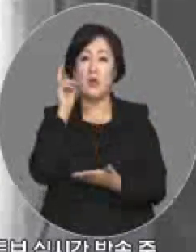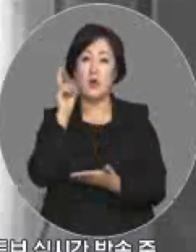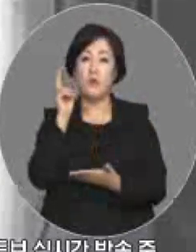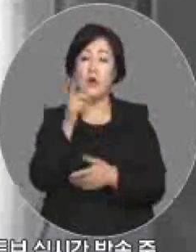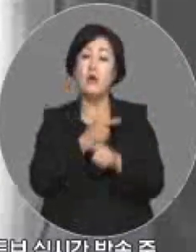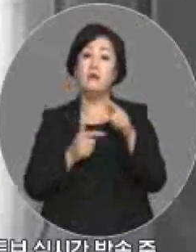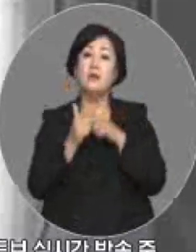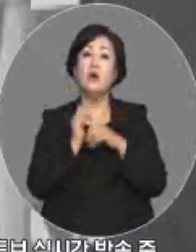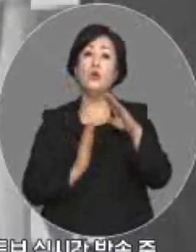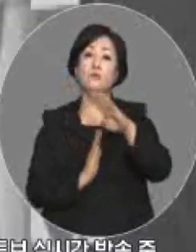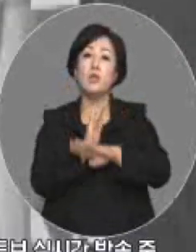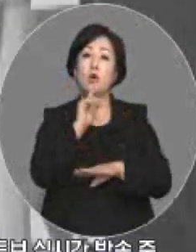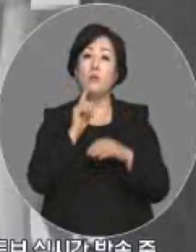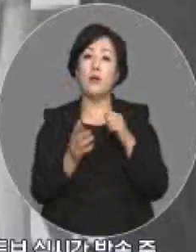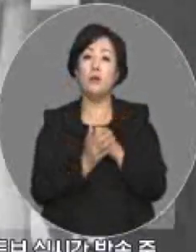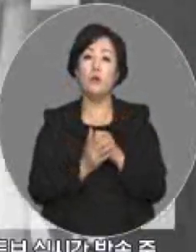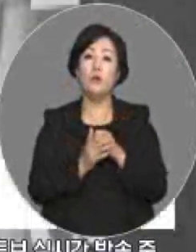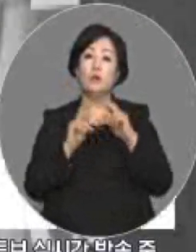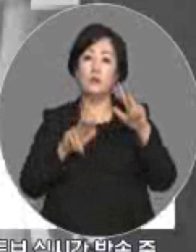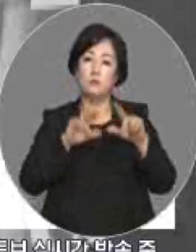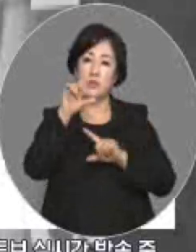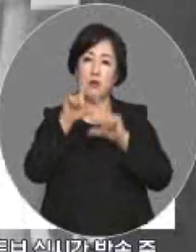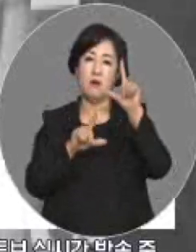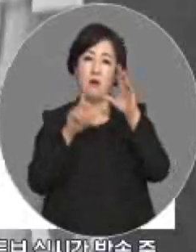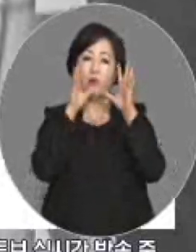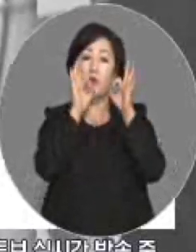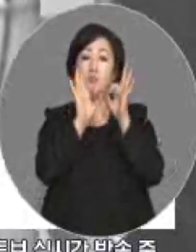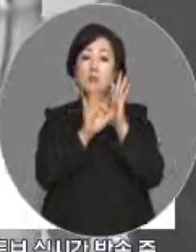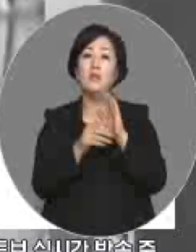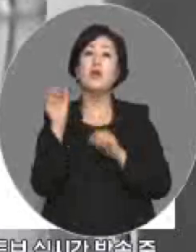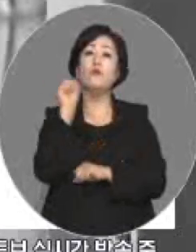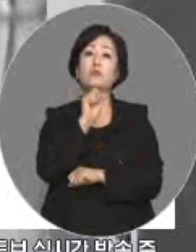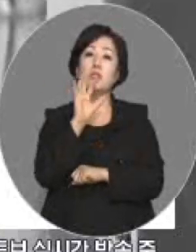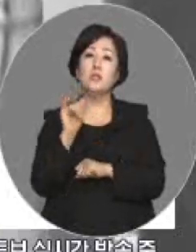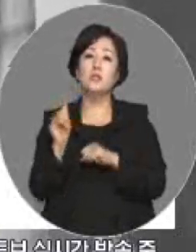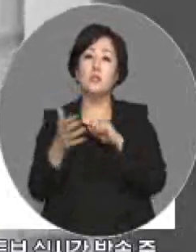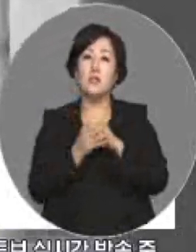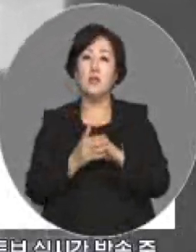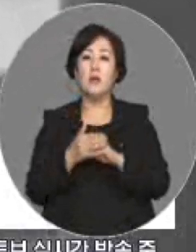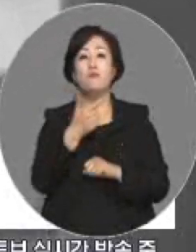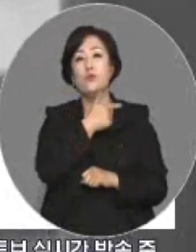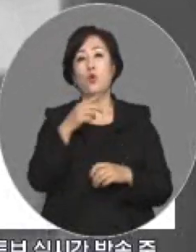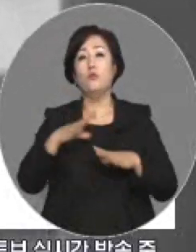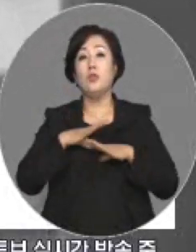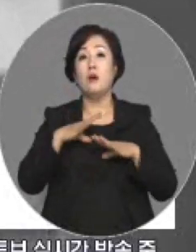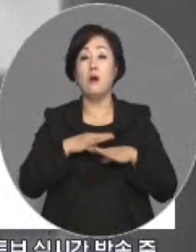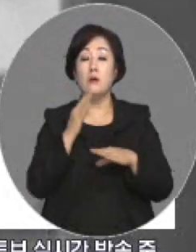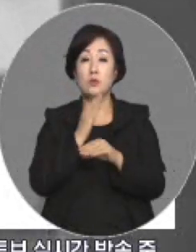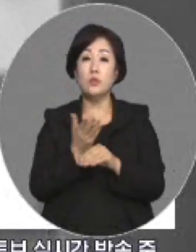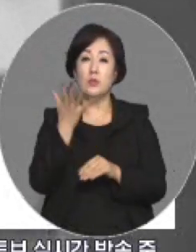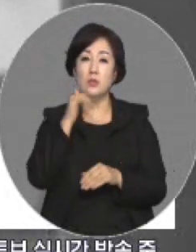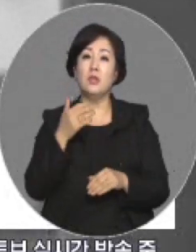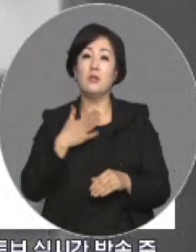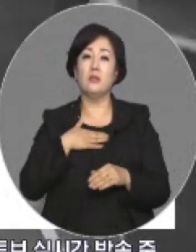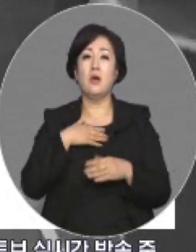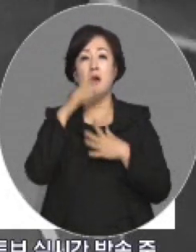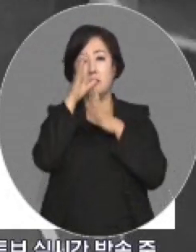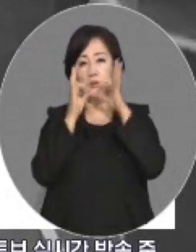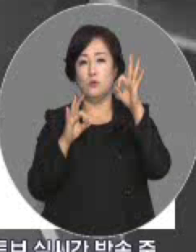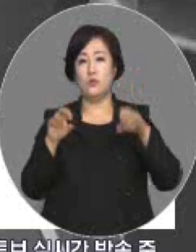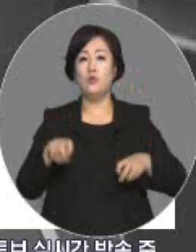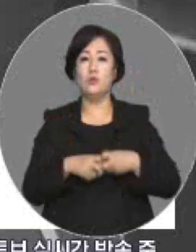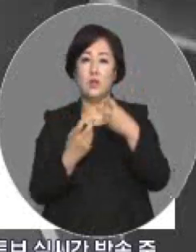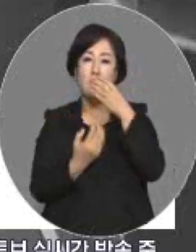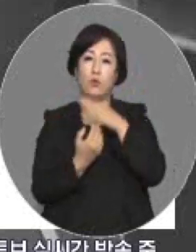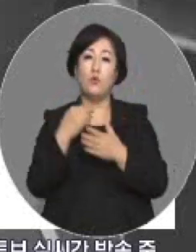말합니다 이런 사항이 되면 보통 운전자가 상당히 닿을 하거든요 자기가 사고를 내는 입장이기